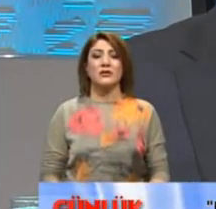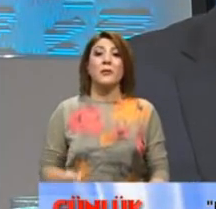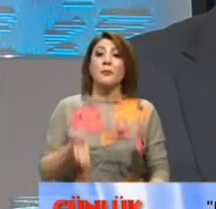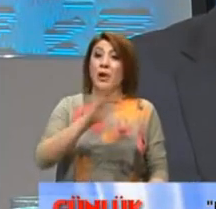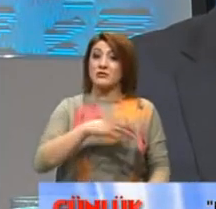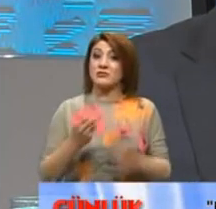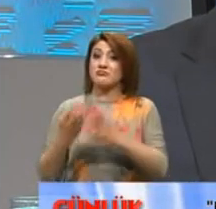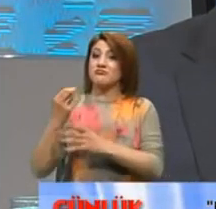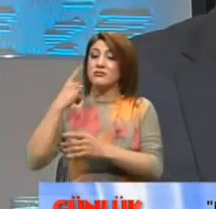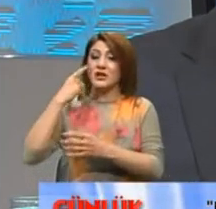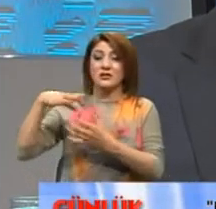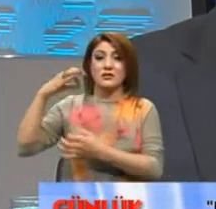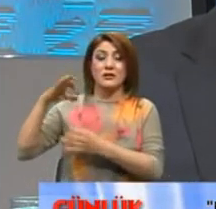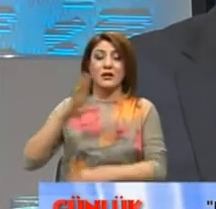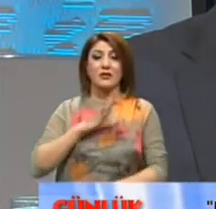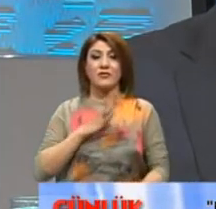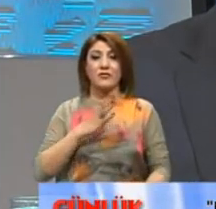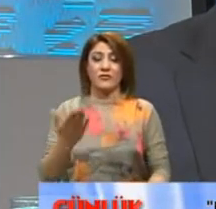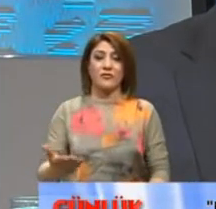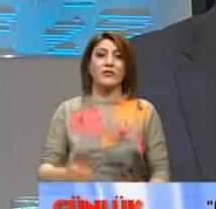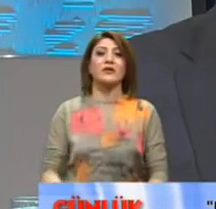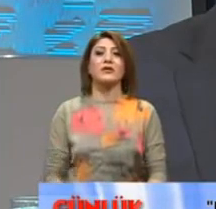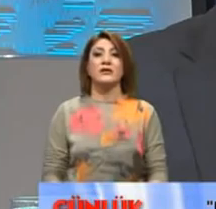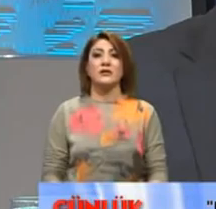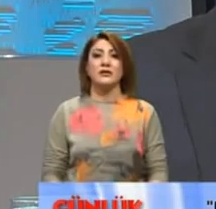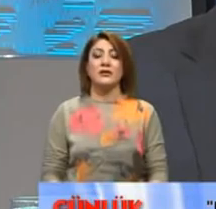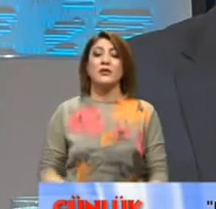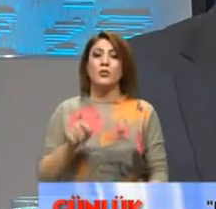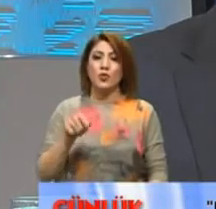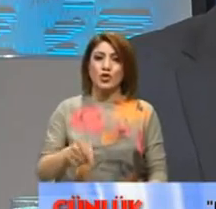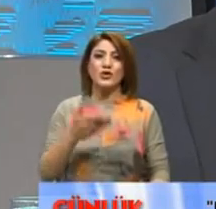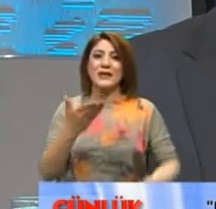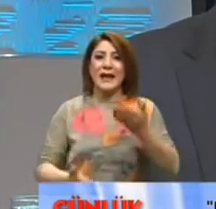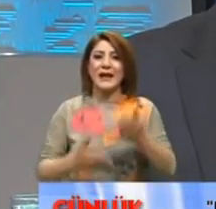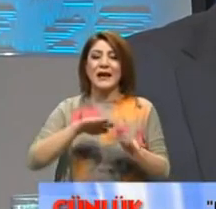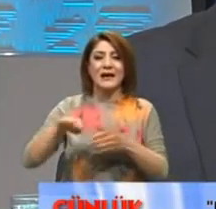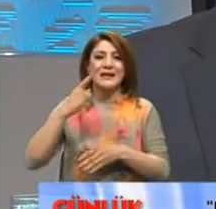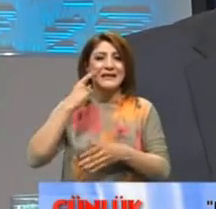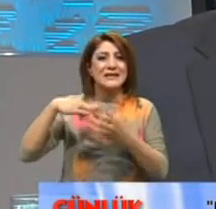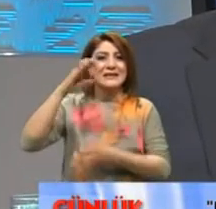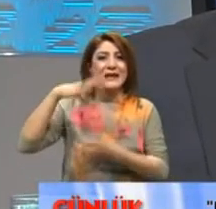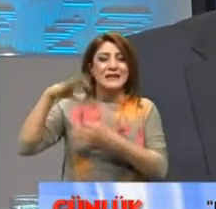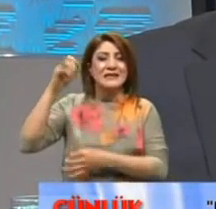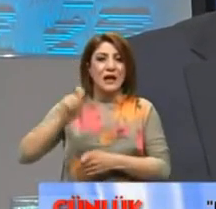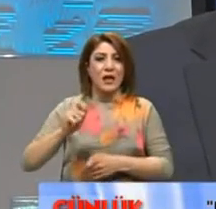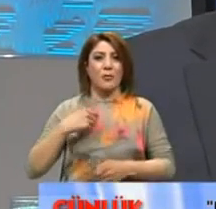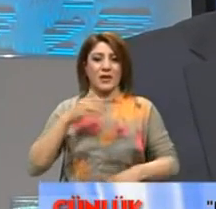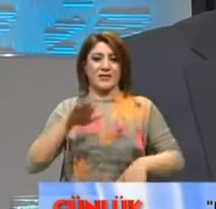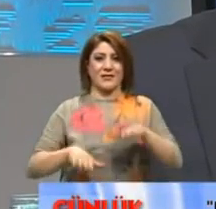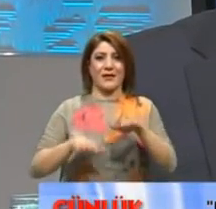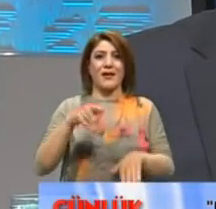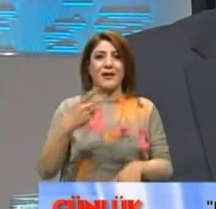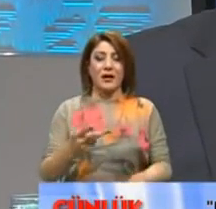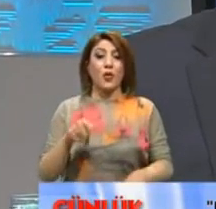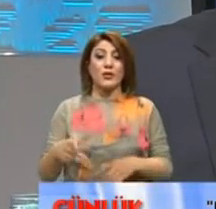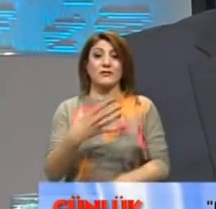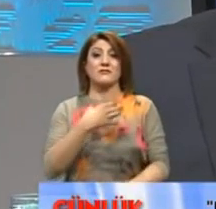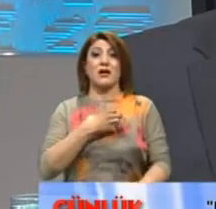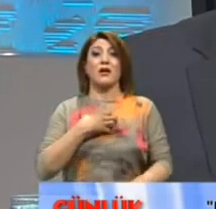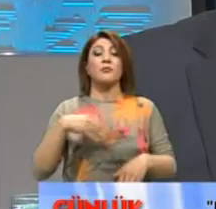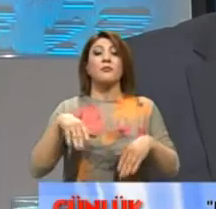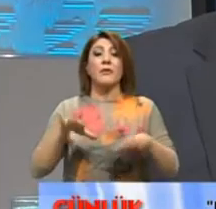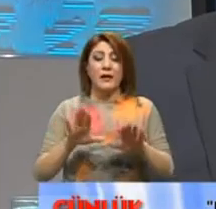Başka yaratılmışlar da var insanların dışında. Yani insanları diğerlerinden ayıran, insanı insan yapan şeyler değerlerimizdir. Eğer onlara sahip değilsek